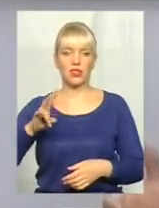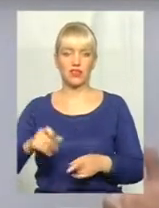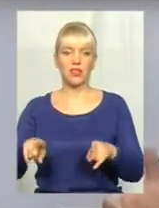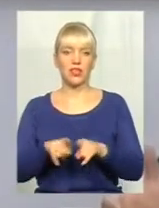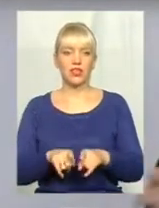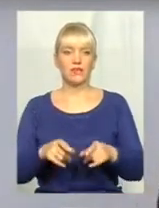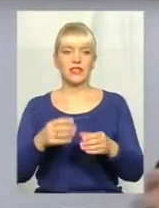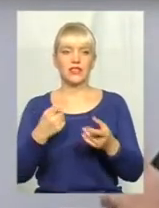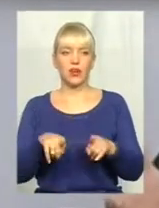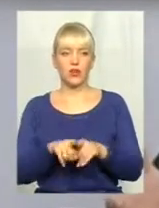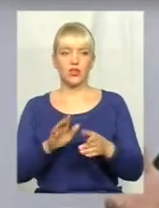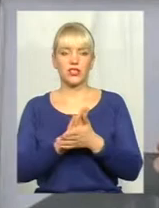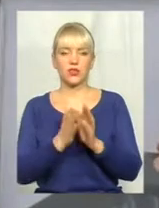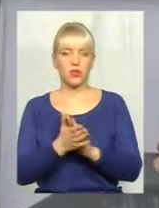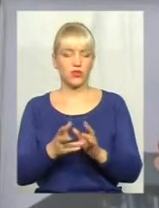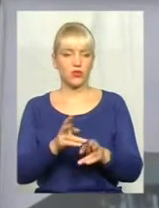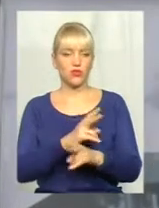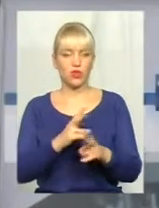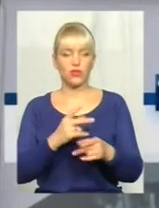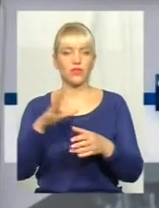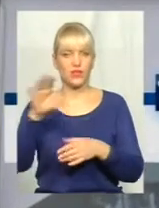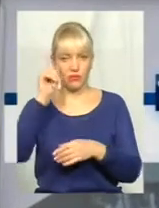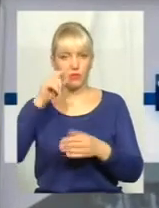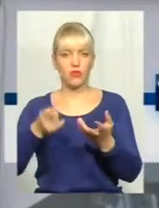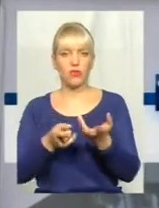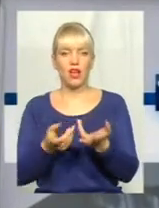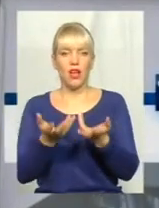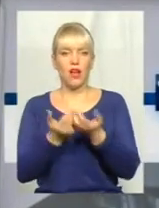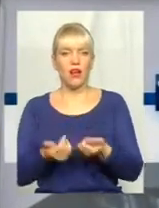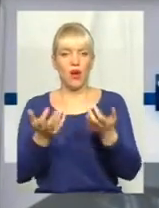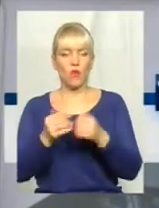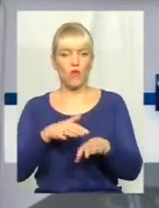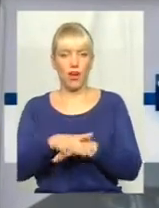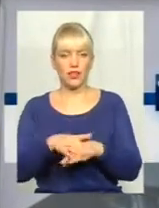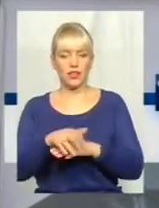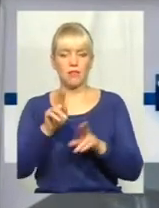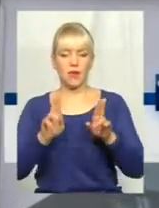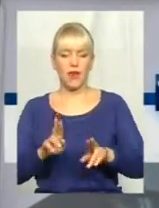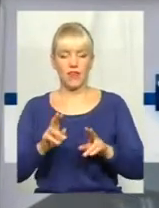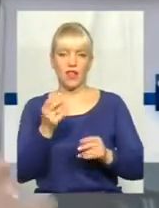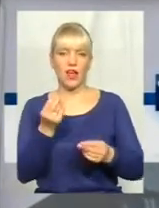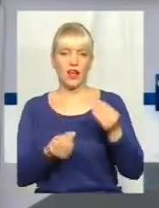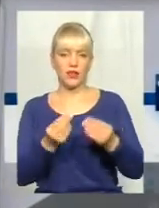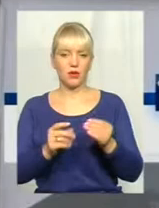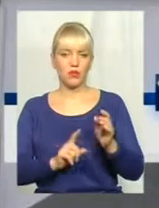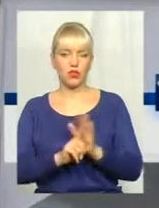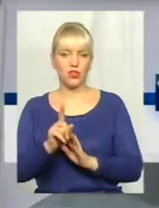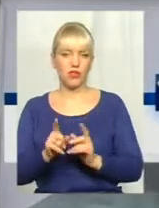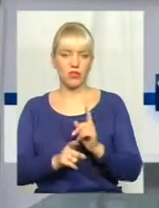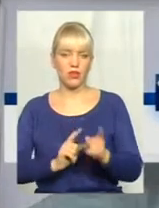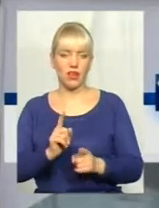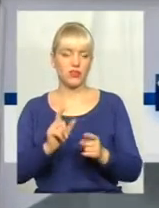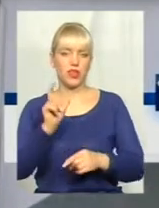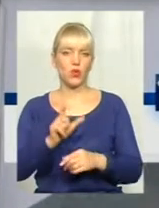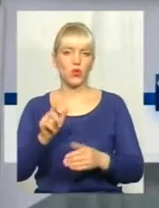такою ситуацією, всі ж рахувати вміють. Правила гри починають мінятися. Люди починають виходити з тіні, і ми тоді